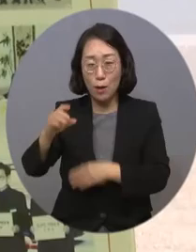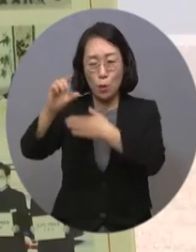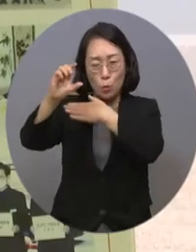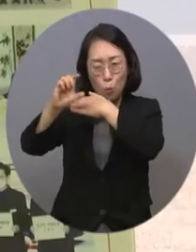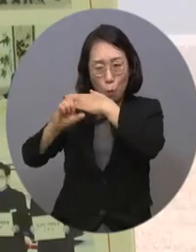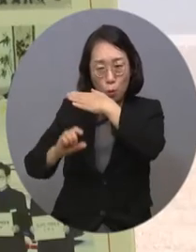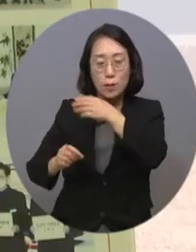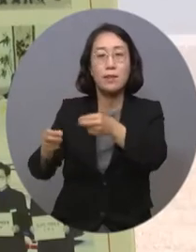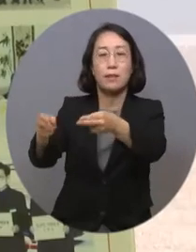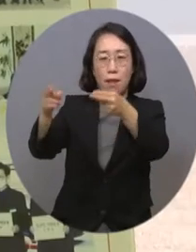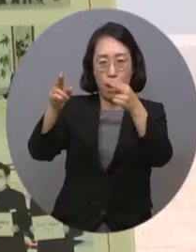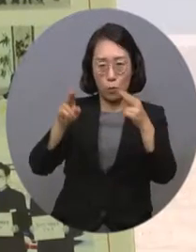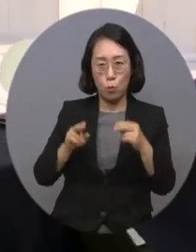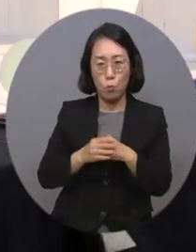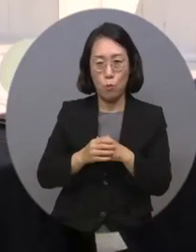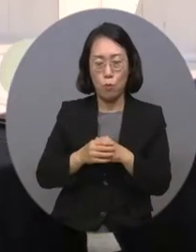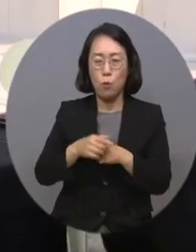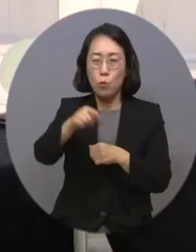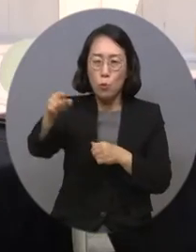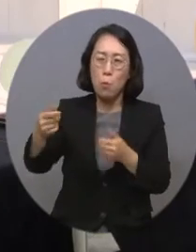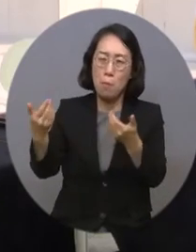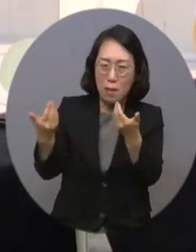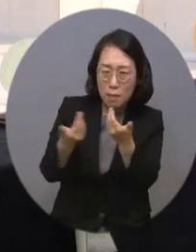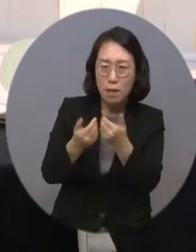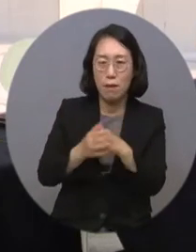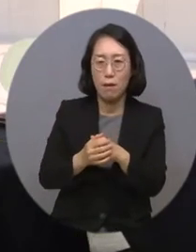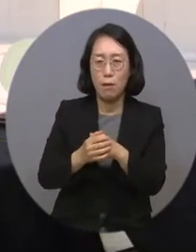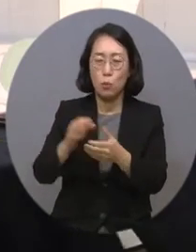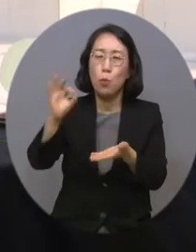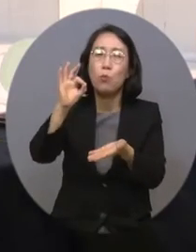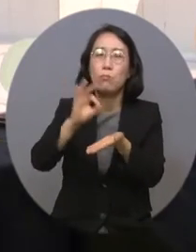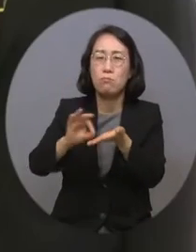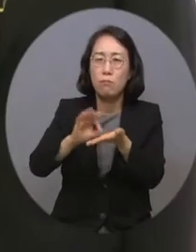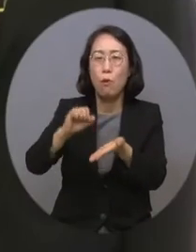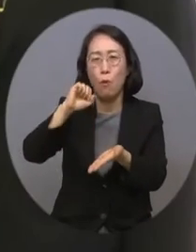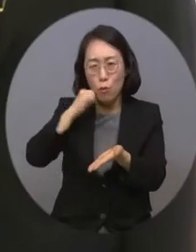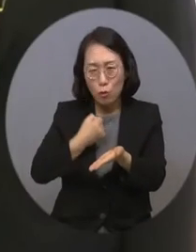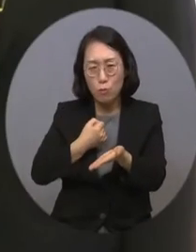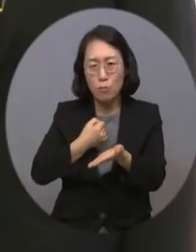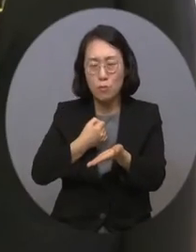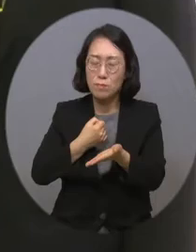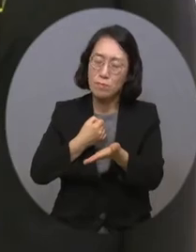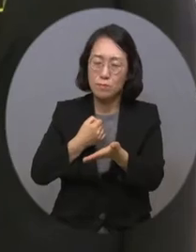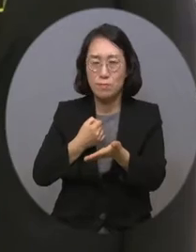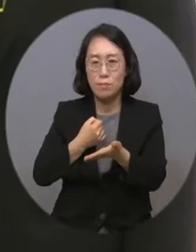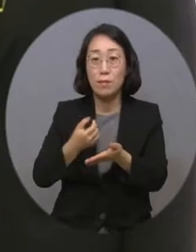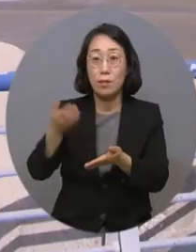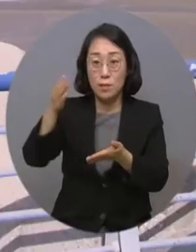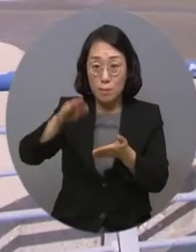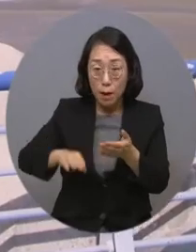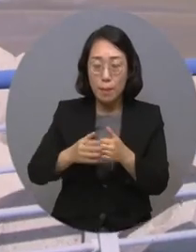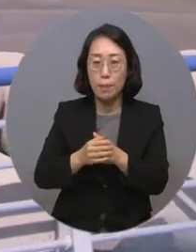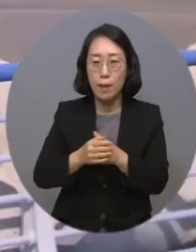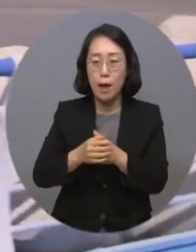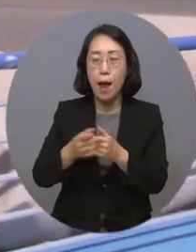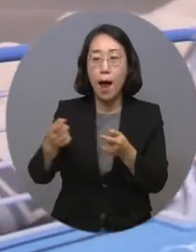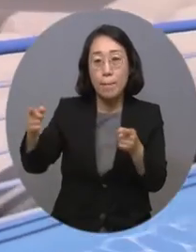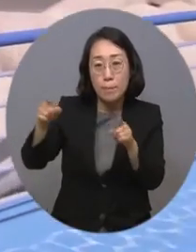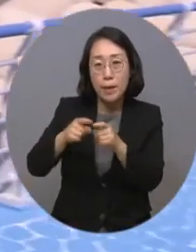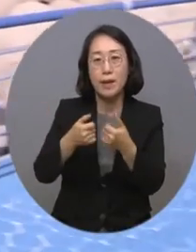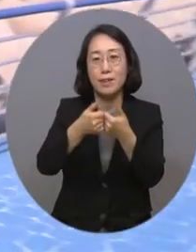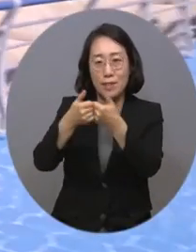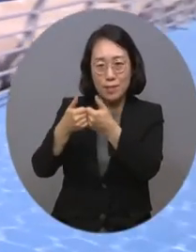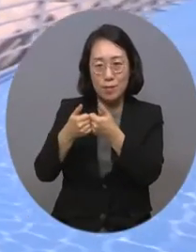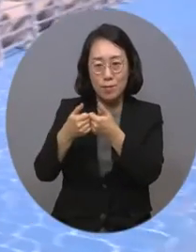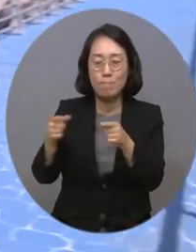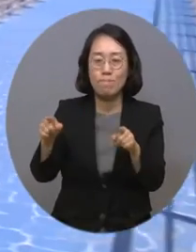없다. 또 부안군이 반대한다. 네. 이런 것 때문에 못했어요. 그래서 이 권익형 부안군수님과 함께 손잡고 같이